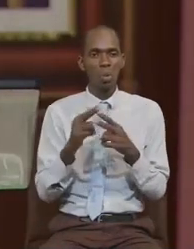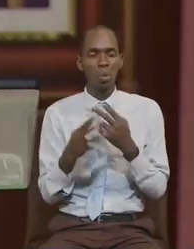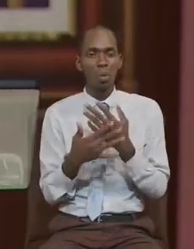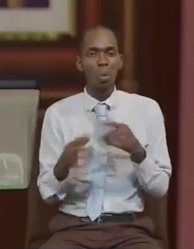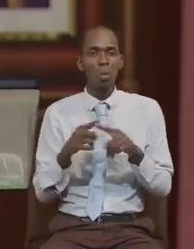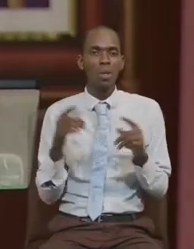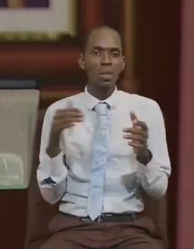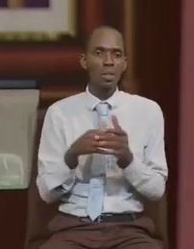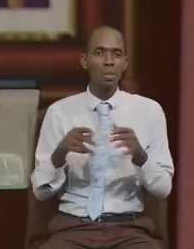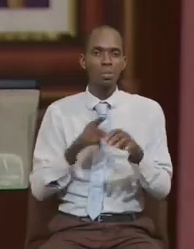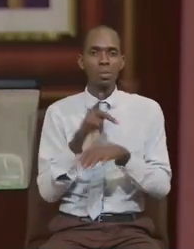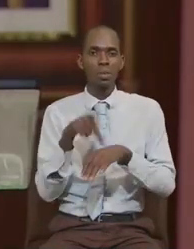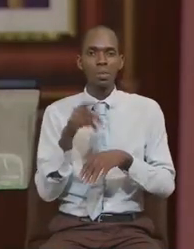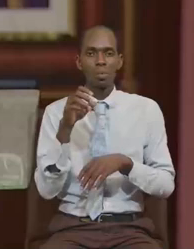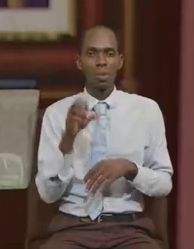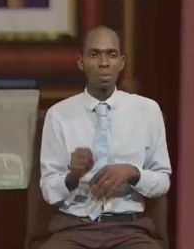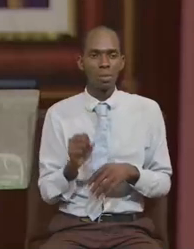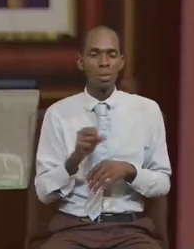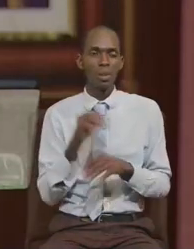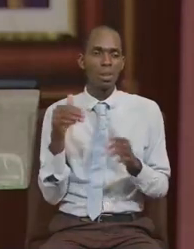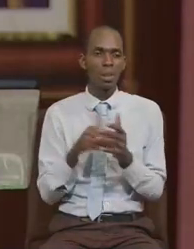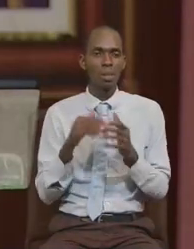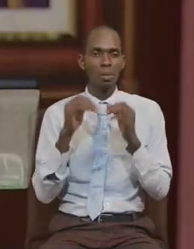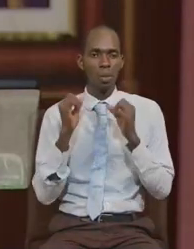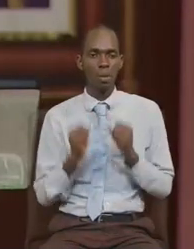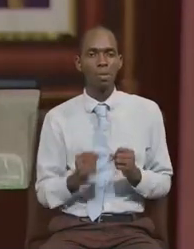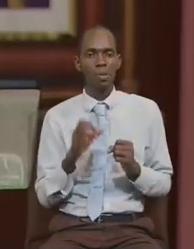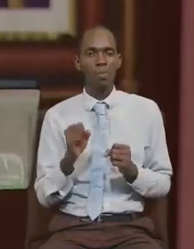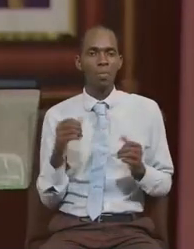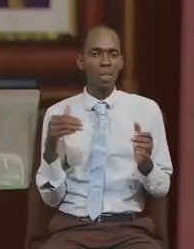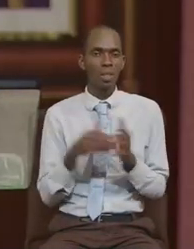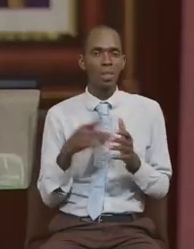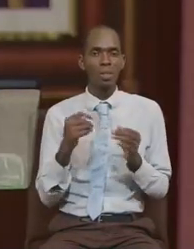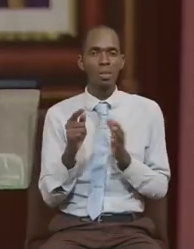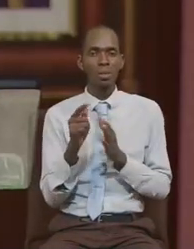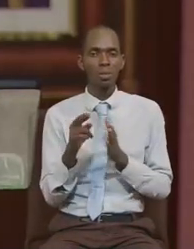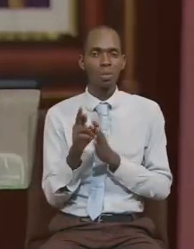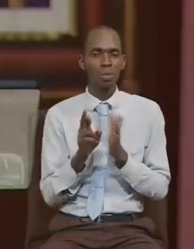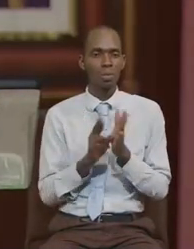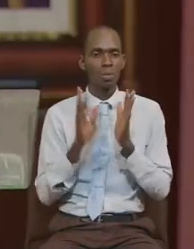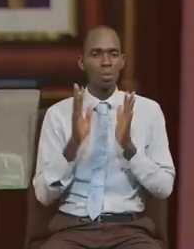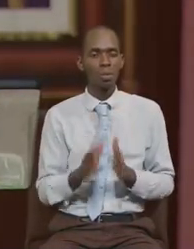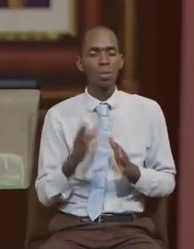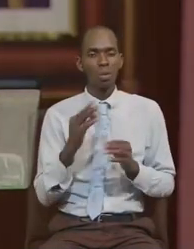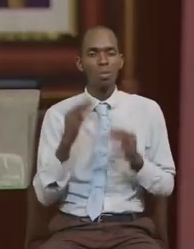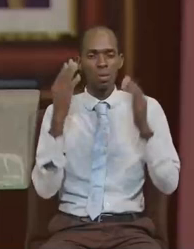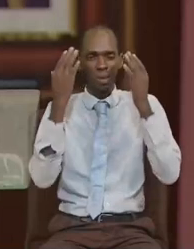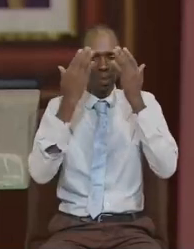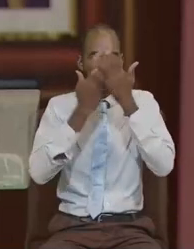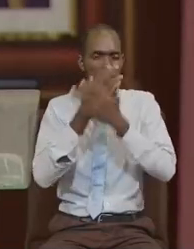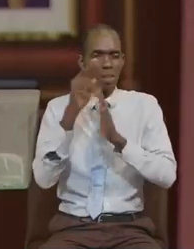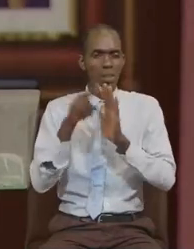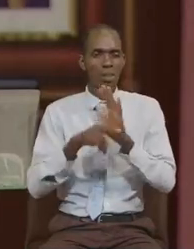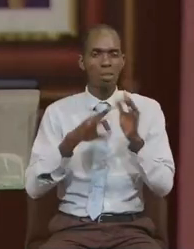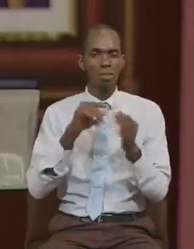principautés, contre les forces, contre les esprits, contre les autorités, contre les princes de ce monde